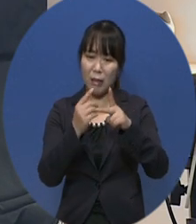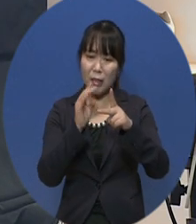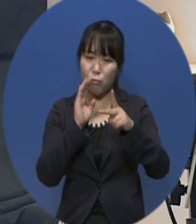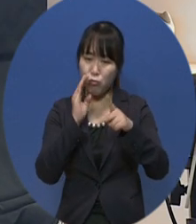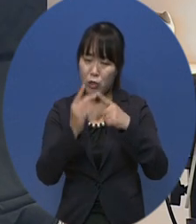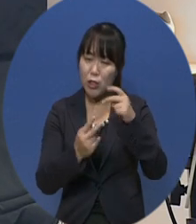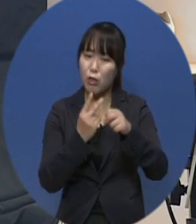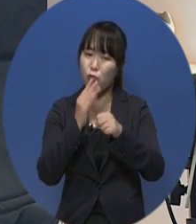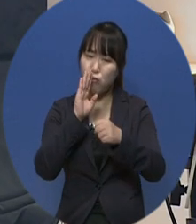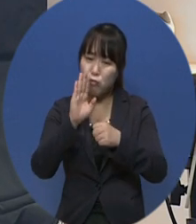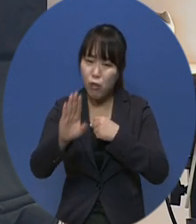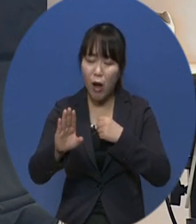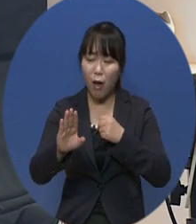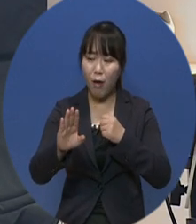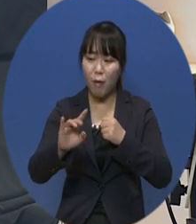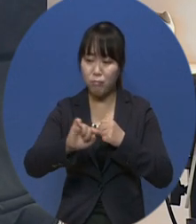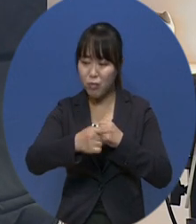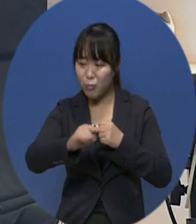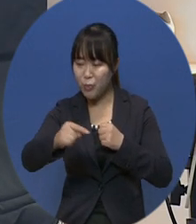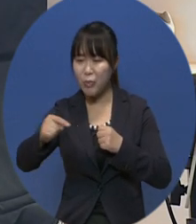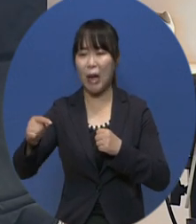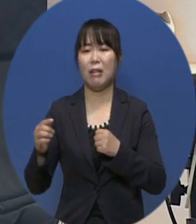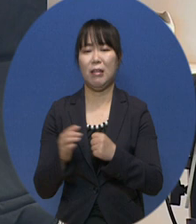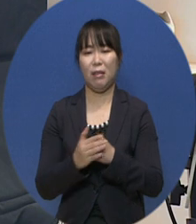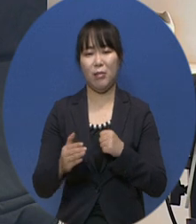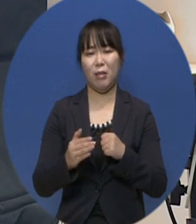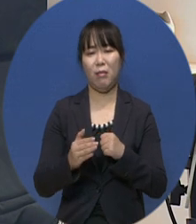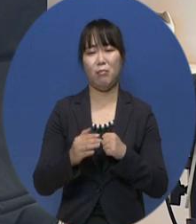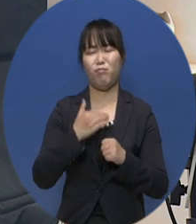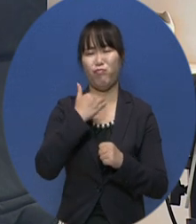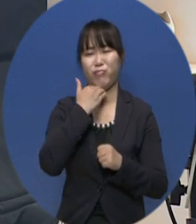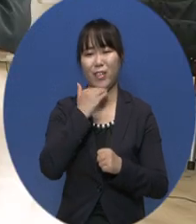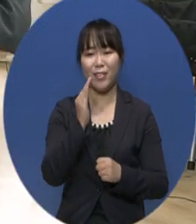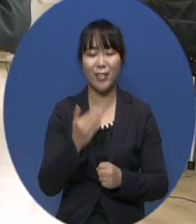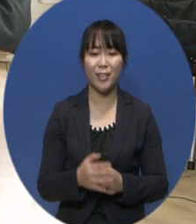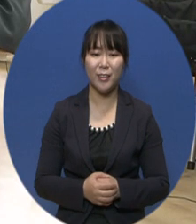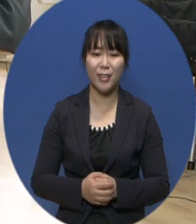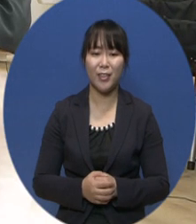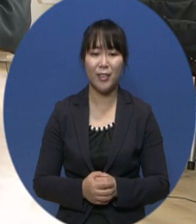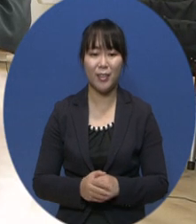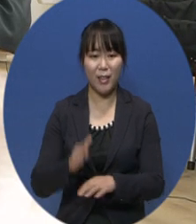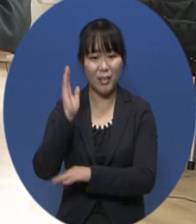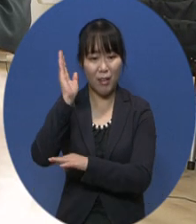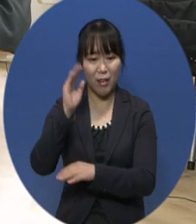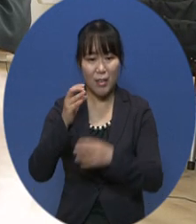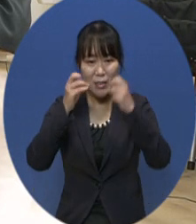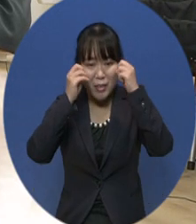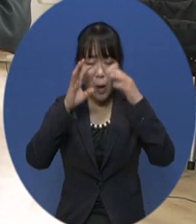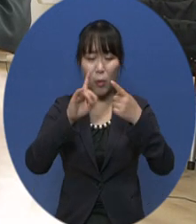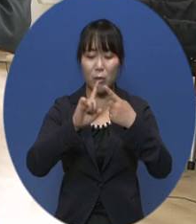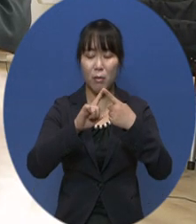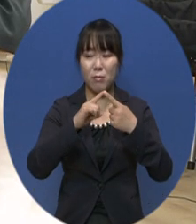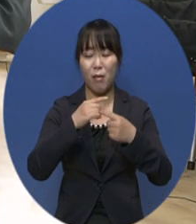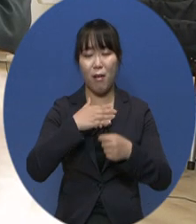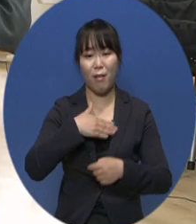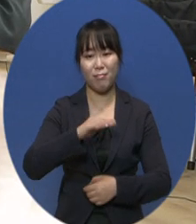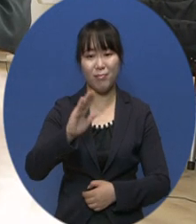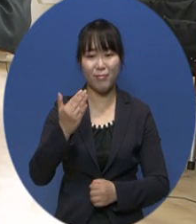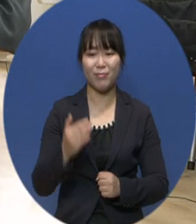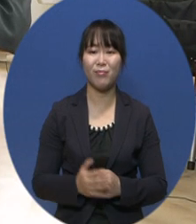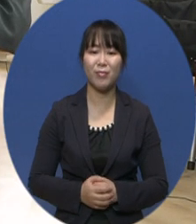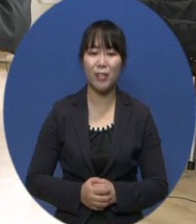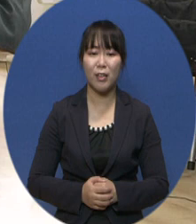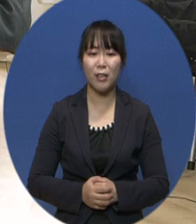올 정도로 굉장히 좀 순서가 좀 많이 기다렸죠. 네. 원장님 말씀하시니까 오늘 처음 새로운 걸 알게 됐는데